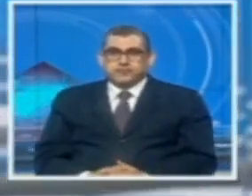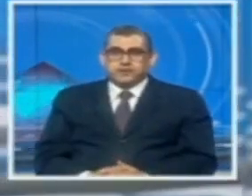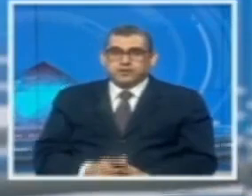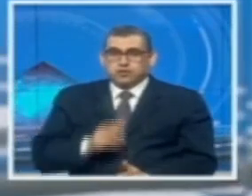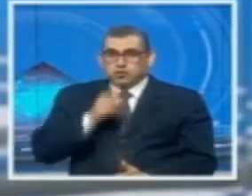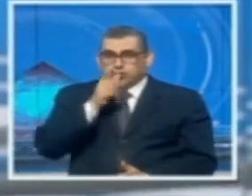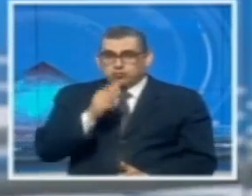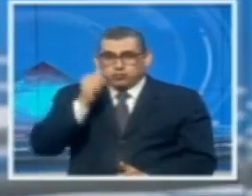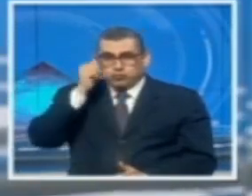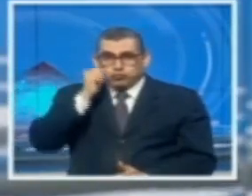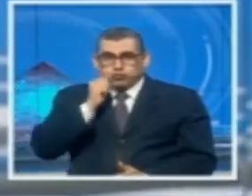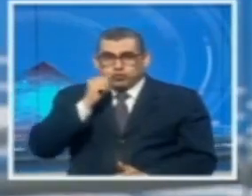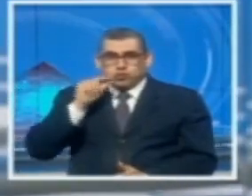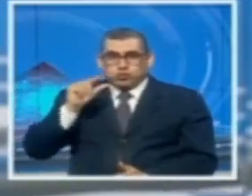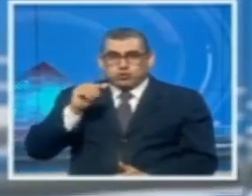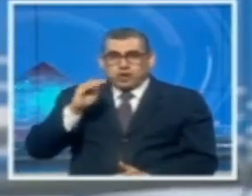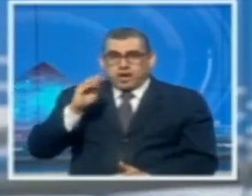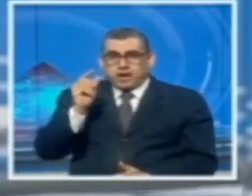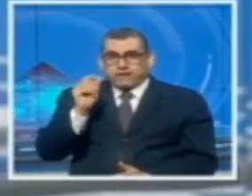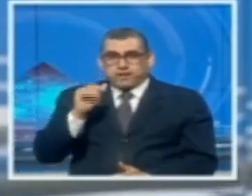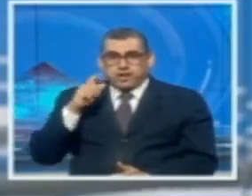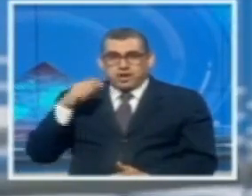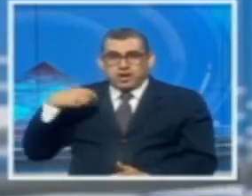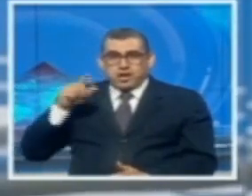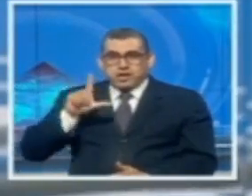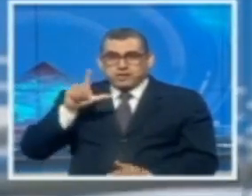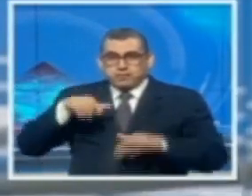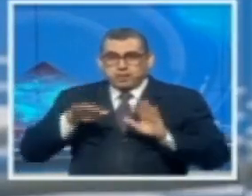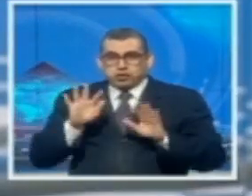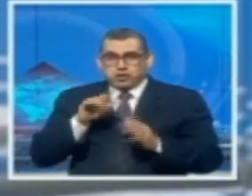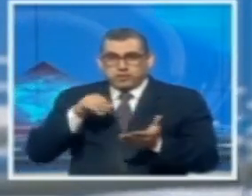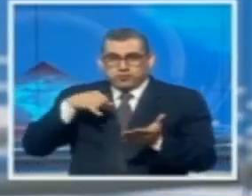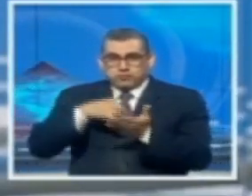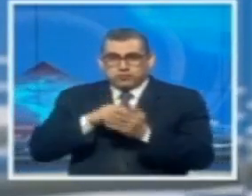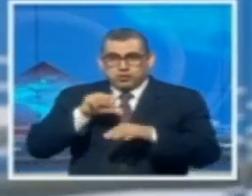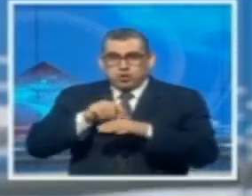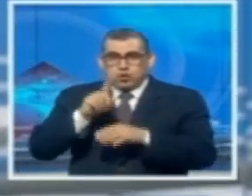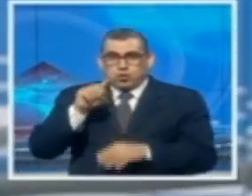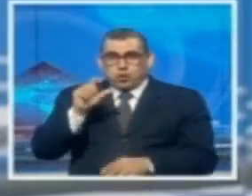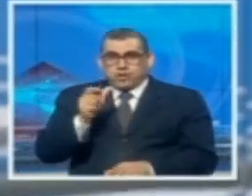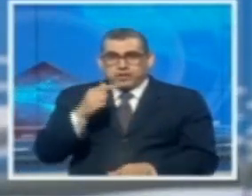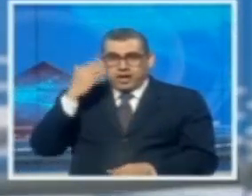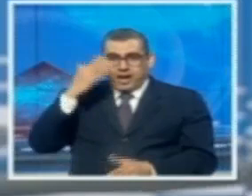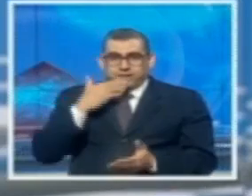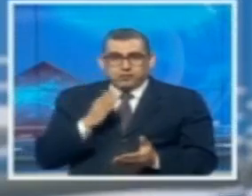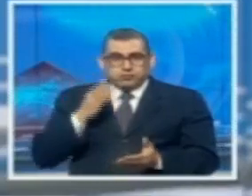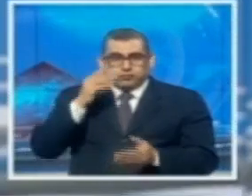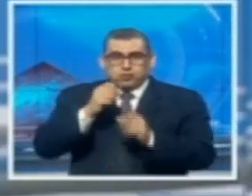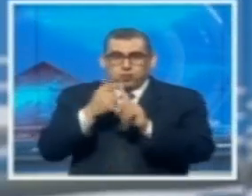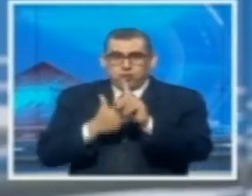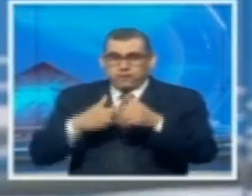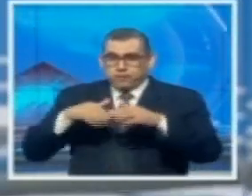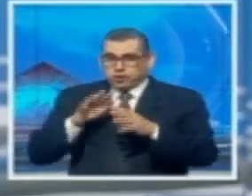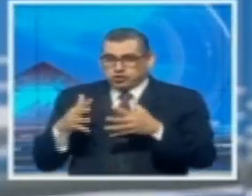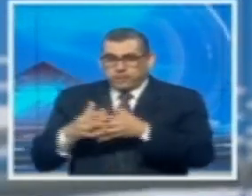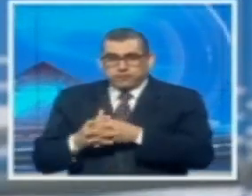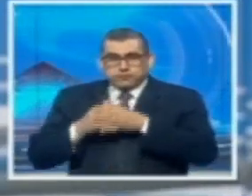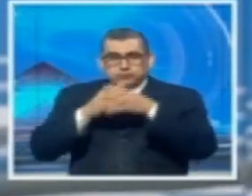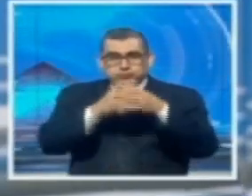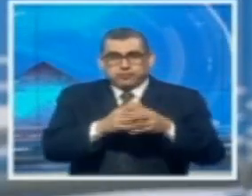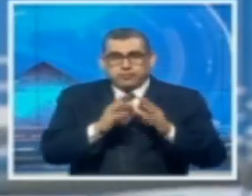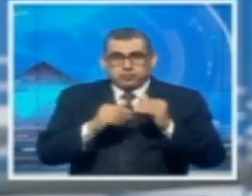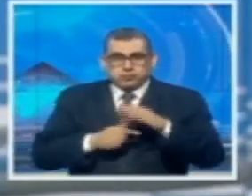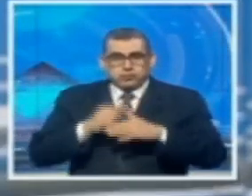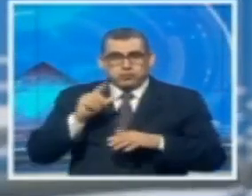توجه المستشار دكتور حنفي جبالي رئيس مجلس النواب إلى العاصمة الرواندية كيجالي على رأس وفد برلماني مصري رفيع